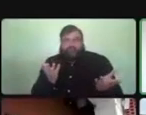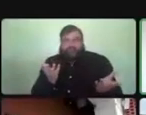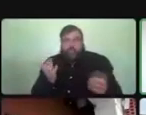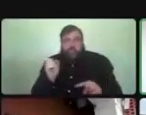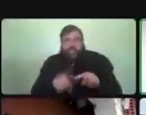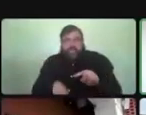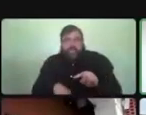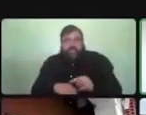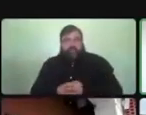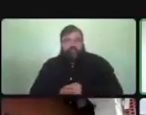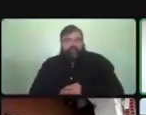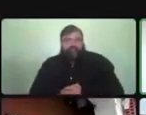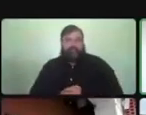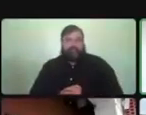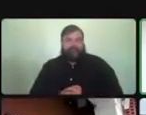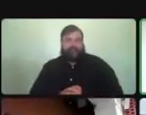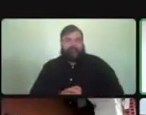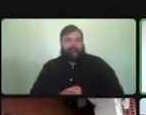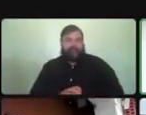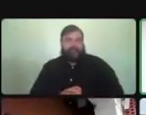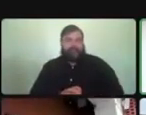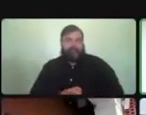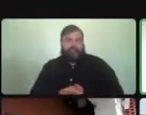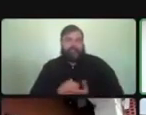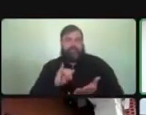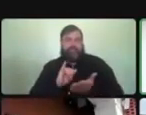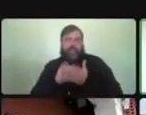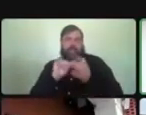Jambo lingine ni kwamba hatutakuwa na test to play